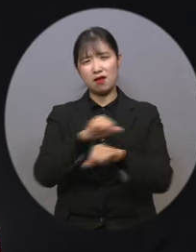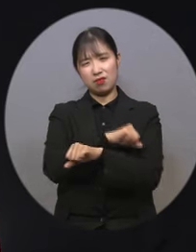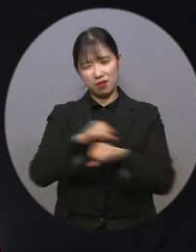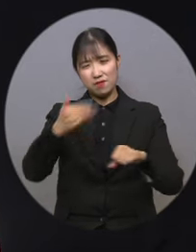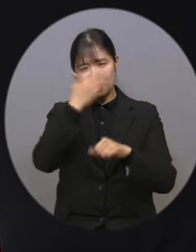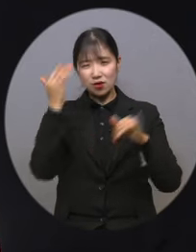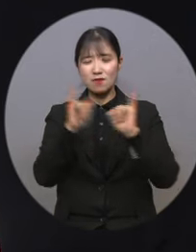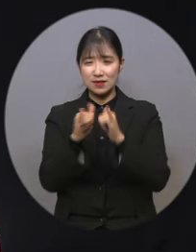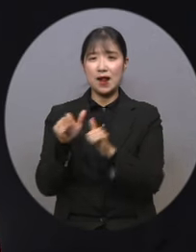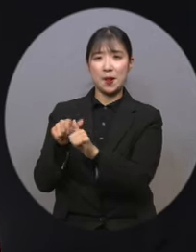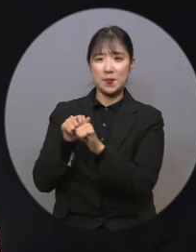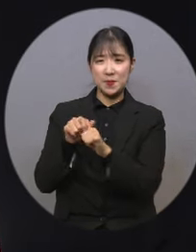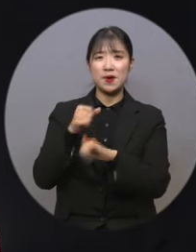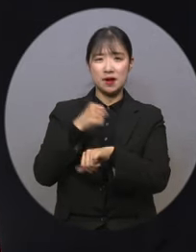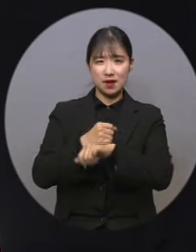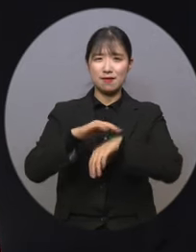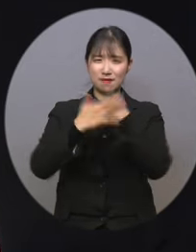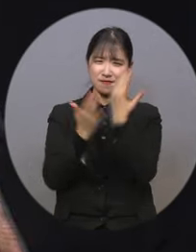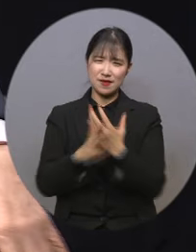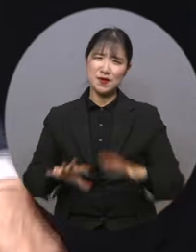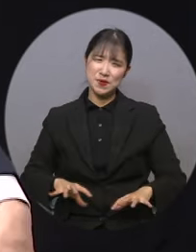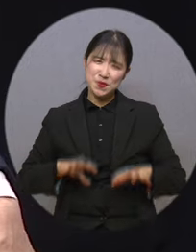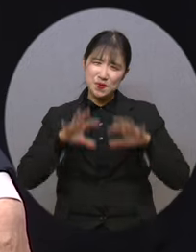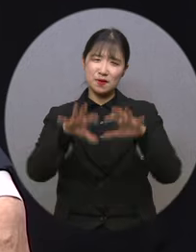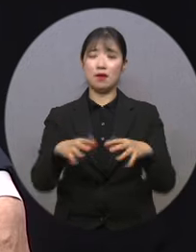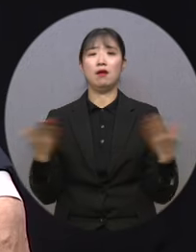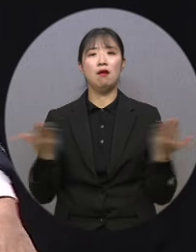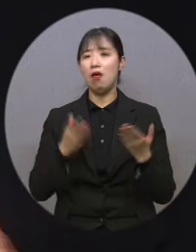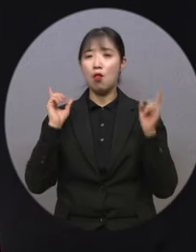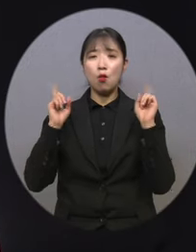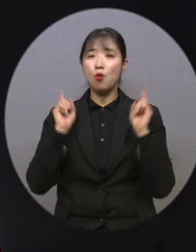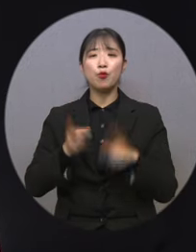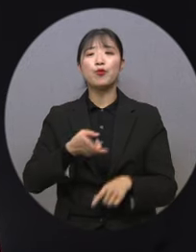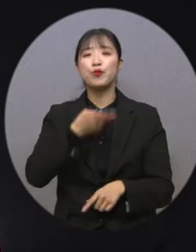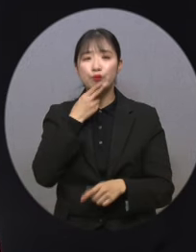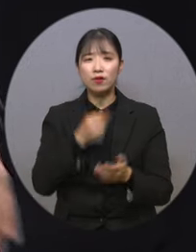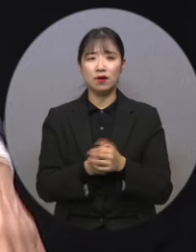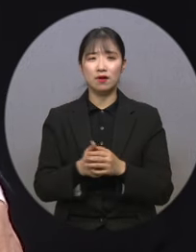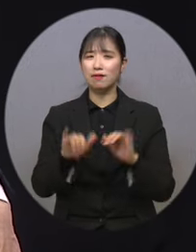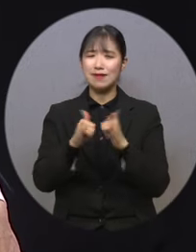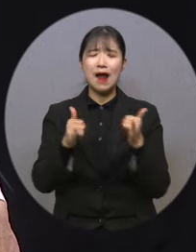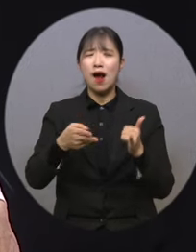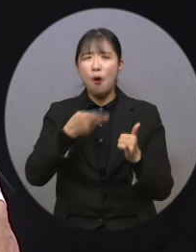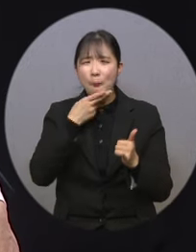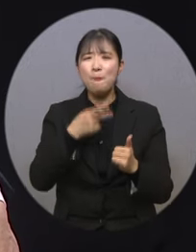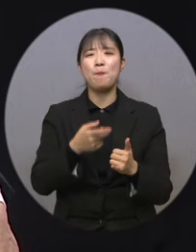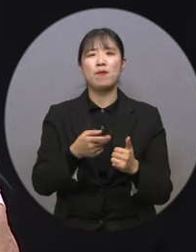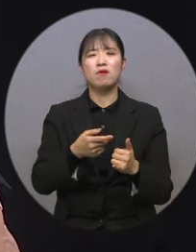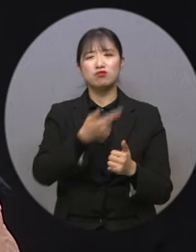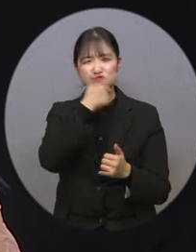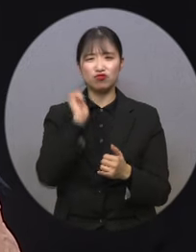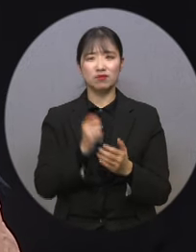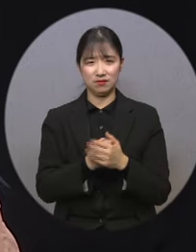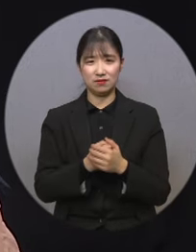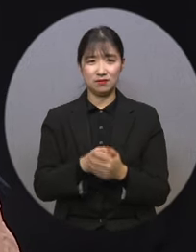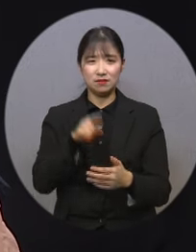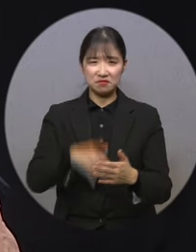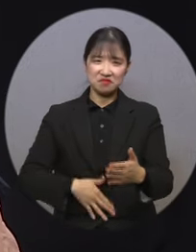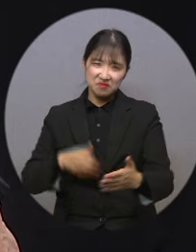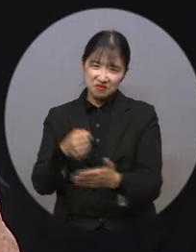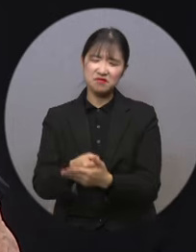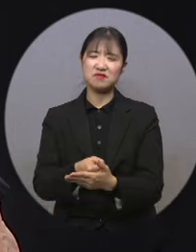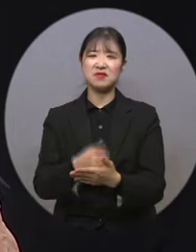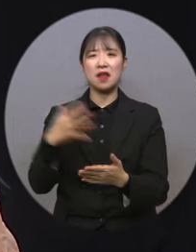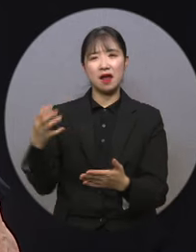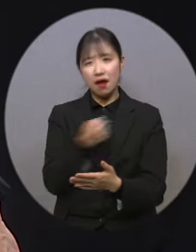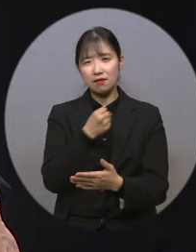젊은이들을 고용해서 대대적으로 실업자가 어디 있습니까? 실업자가 사람이 없어서 탈이에요. 이런 뜻을 가지고 나가는